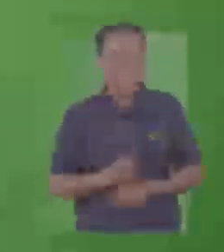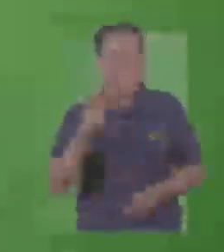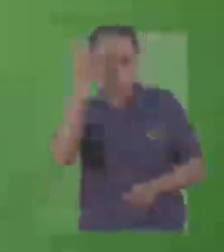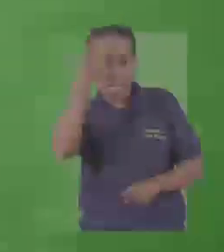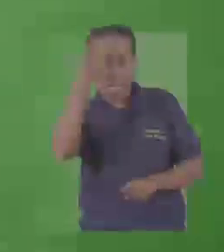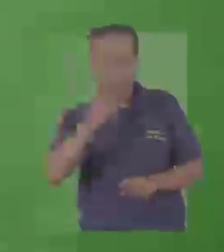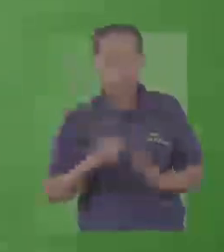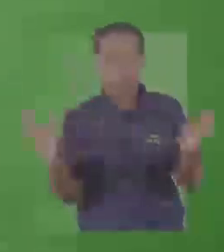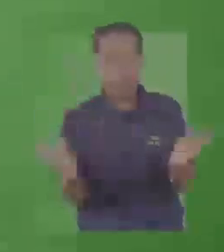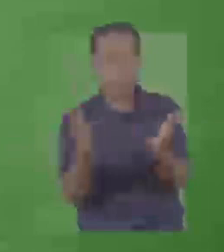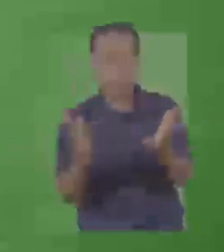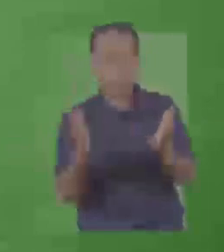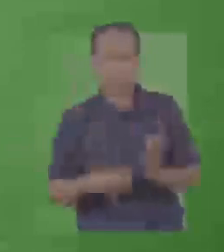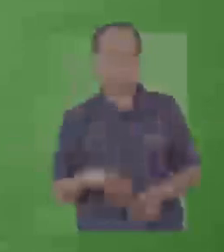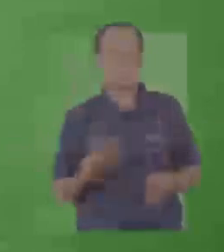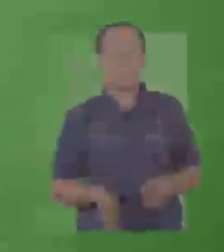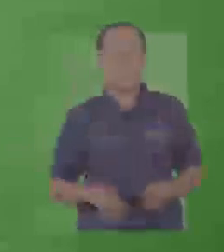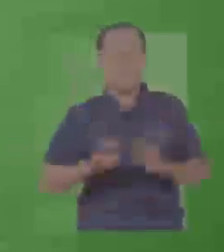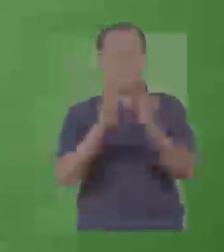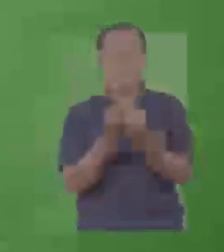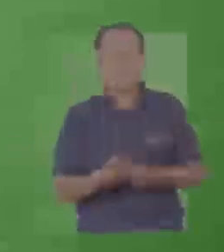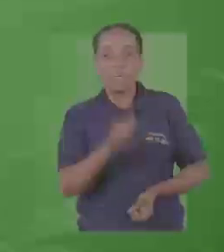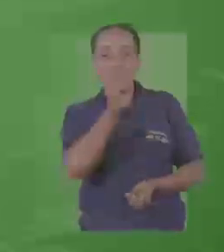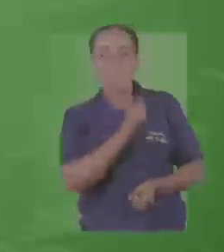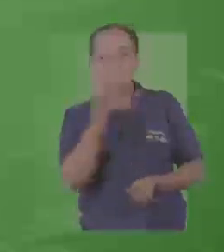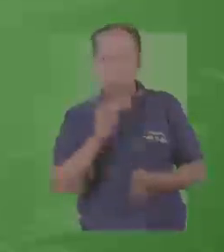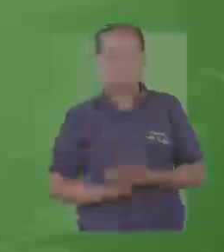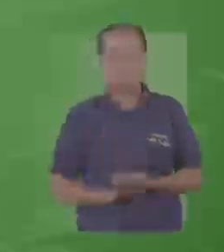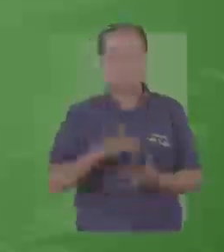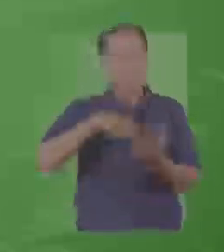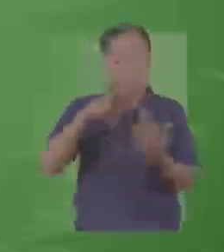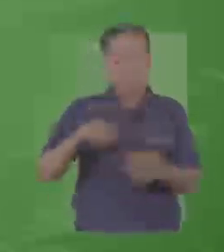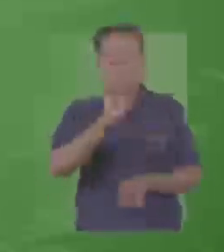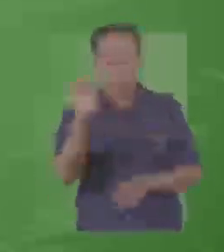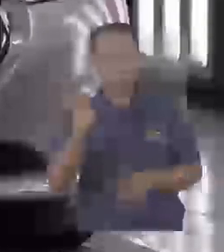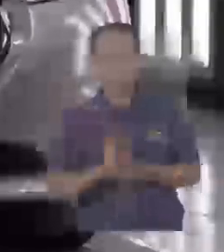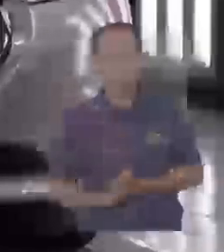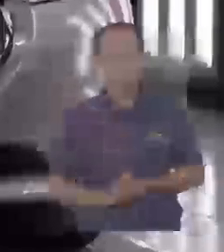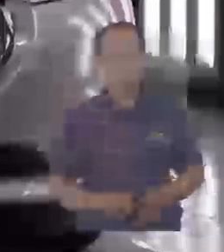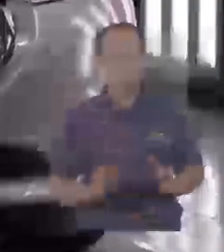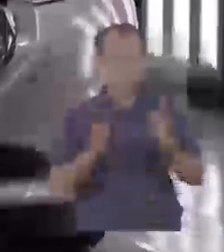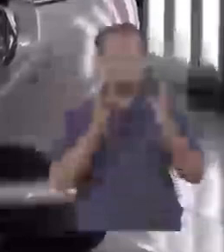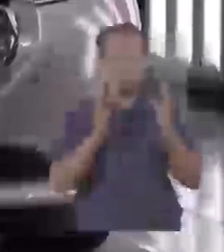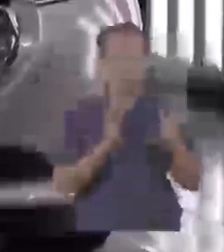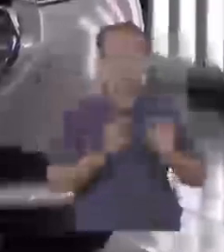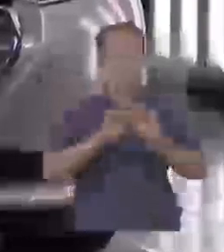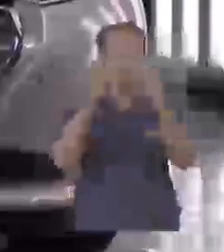compte des multinationales installées dans le monde entier. Exemple, Peugeot dans